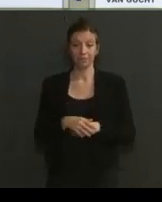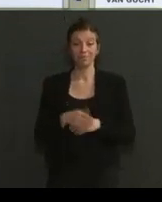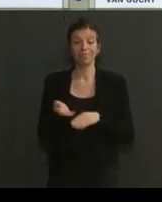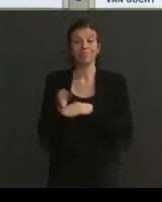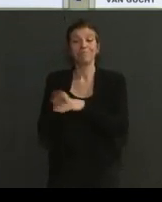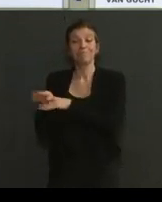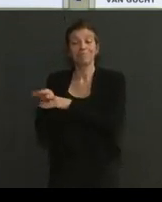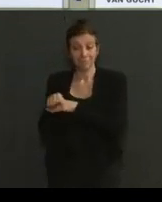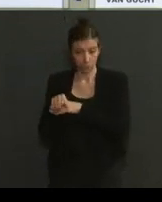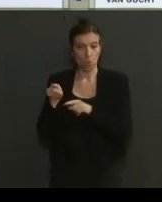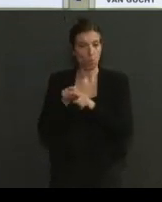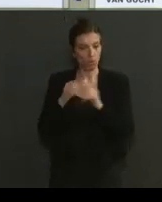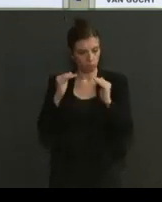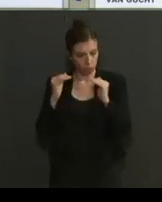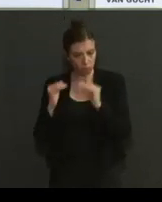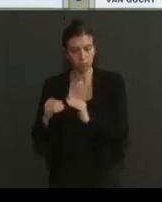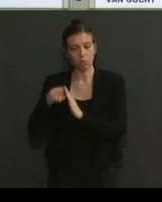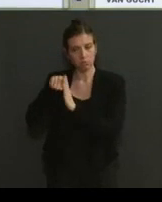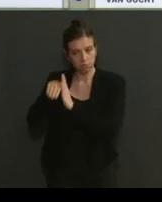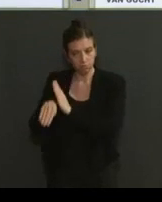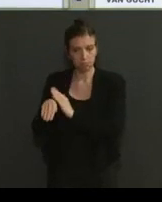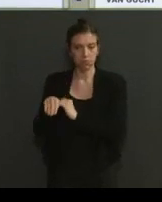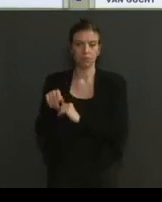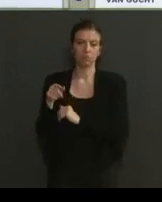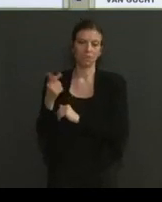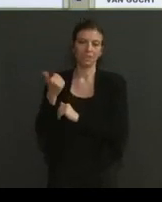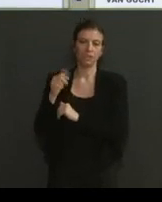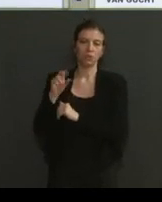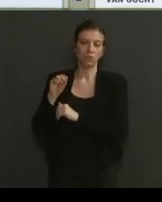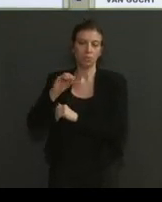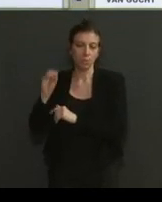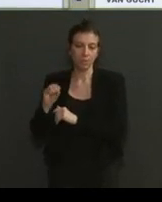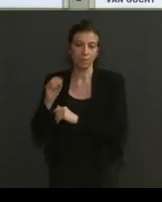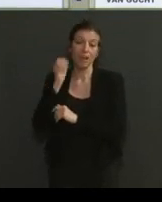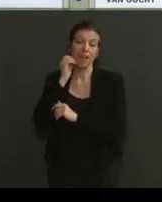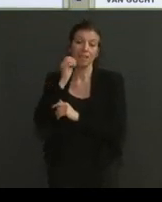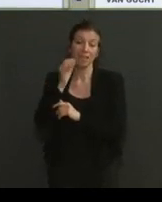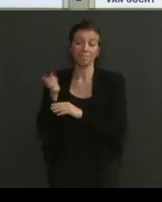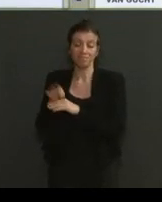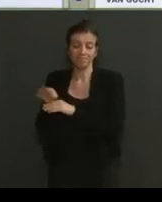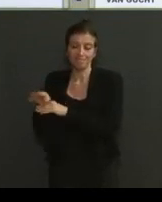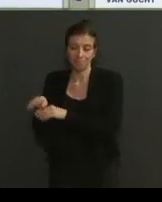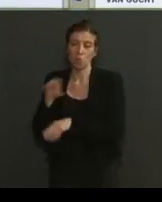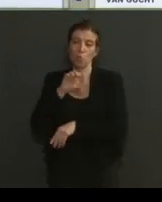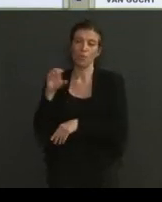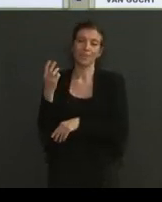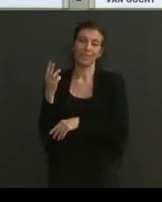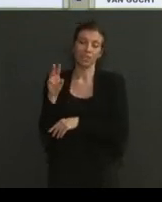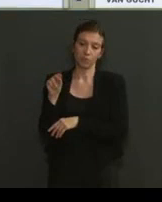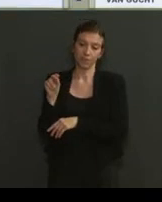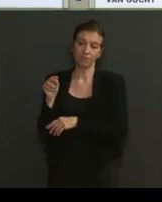overlijdens te betreuren. En dat is een daling van 26% op weekbasis.